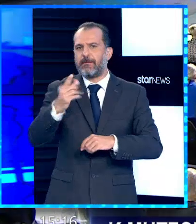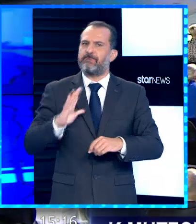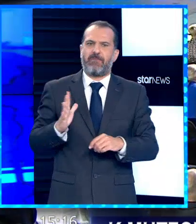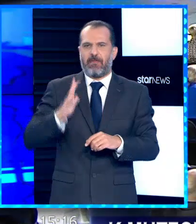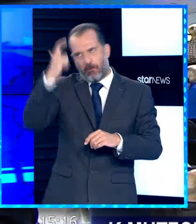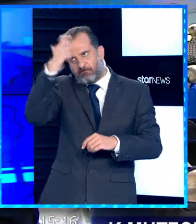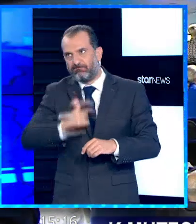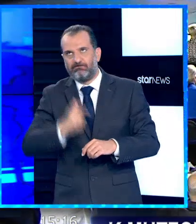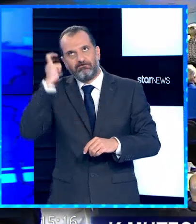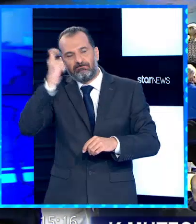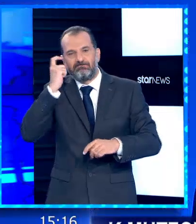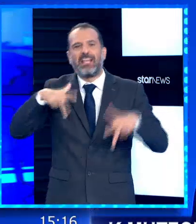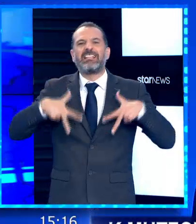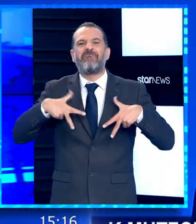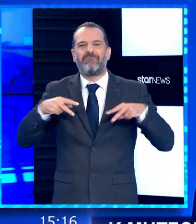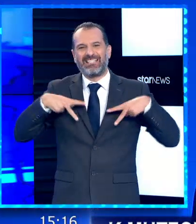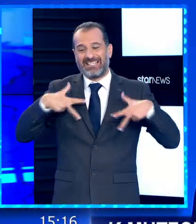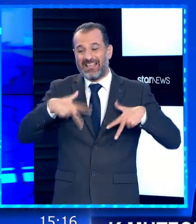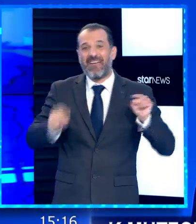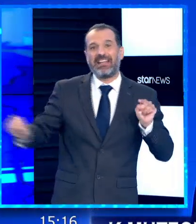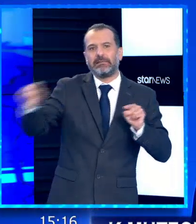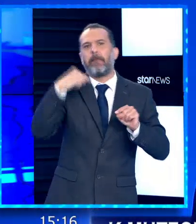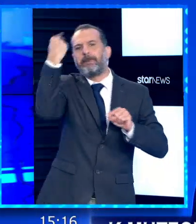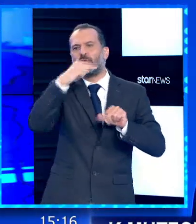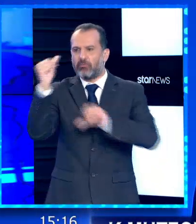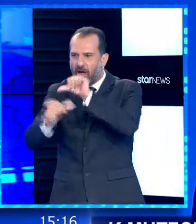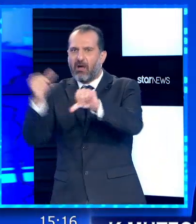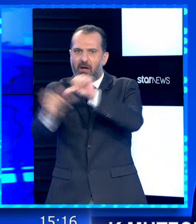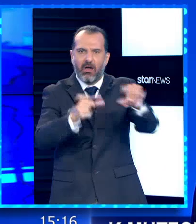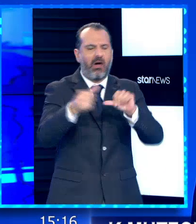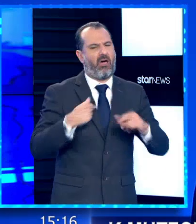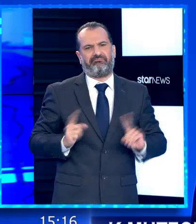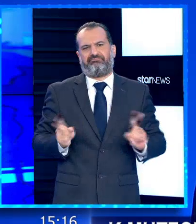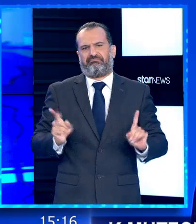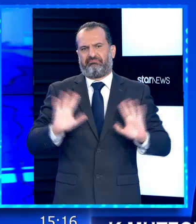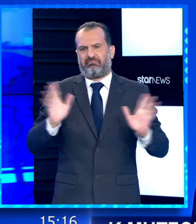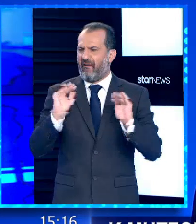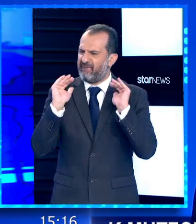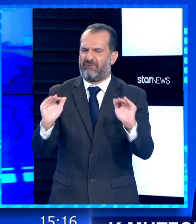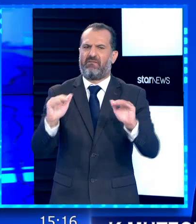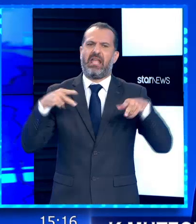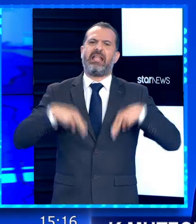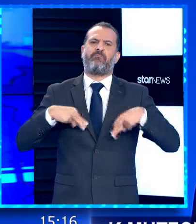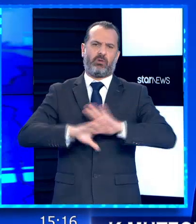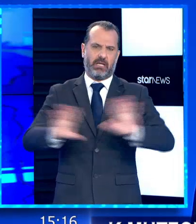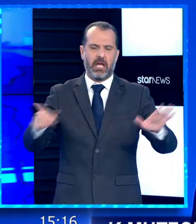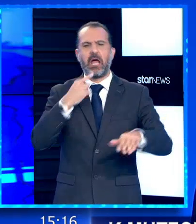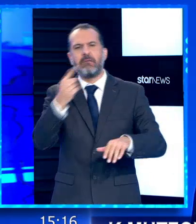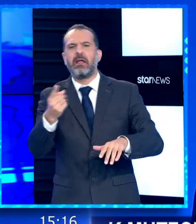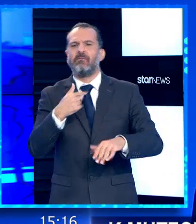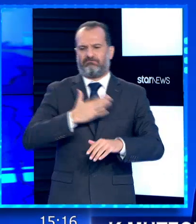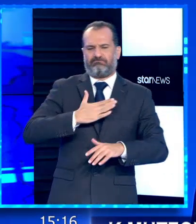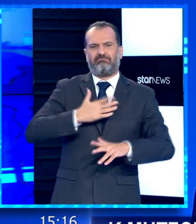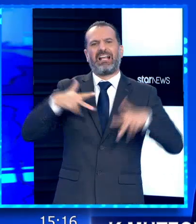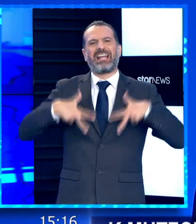κάνει ανασχηματισμό το επόμενο διάστημα, διαψεύδοντας τα σενάρια των προηγούμενων ημερών. Υπεραμείνθηκε της λειτουργίας